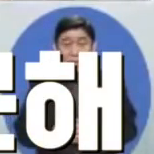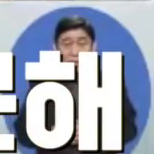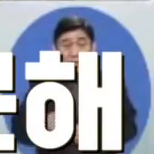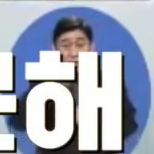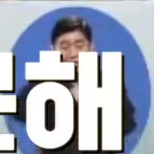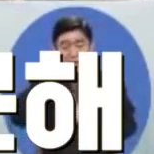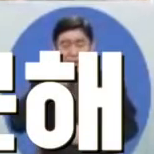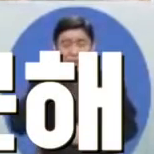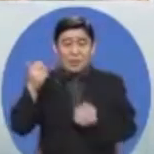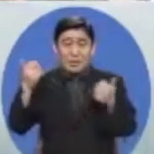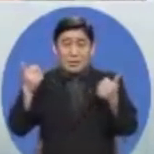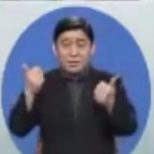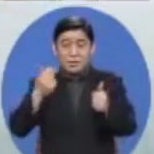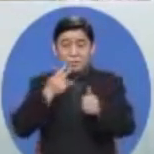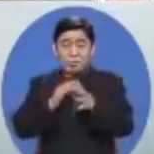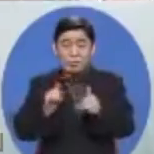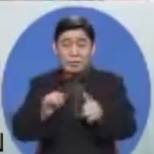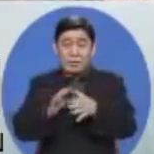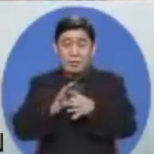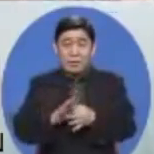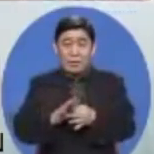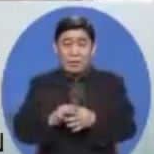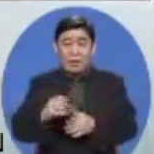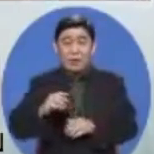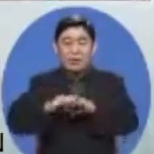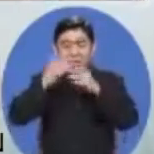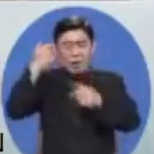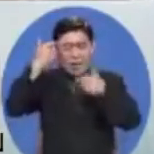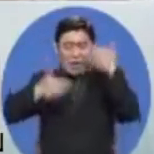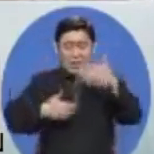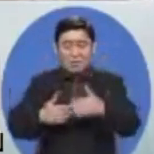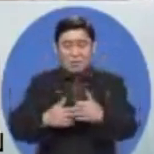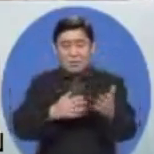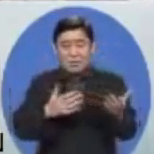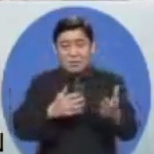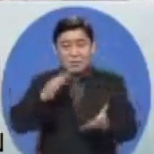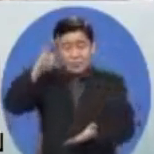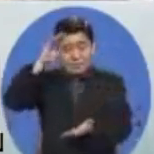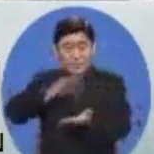관계 있습니까? 없습니까? 그냥 다 질문하시고 난 다음에 한꺼번에 답할게요.